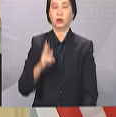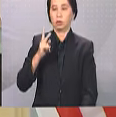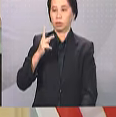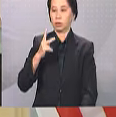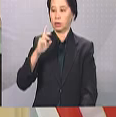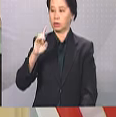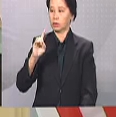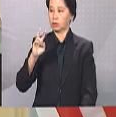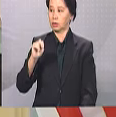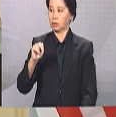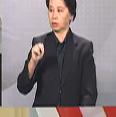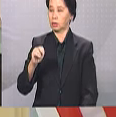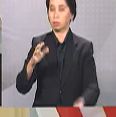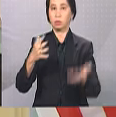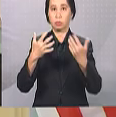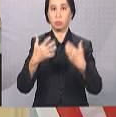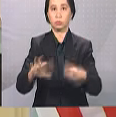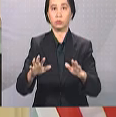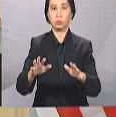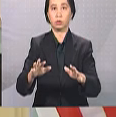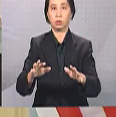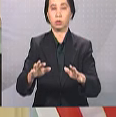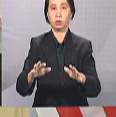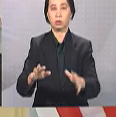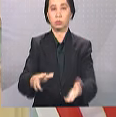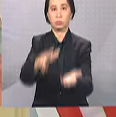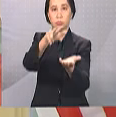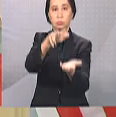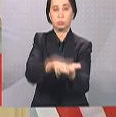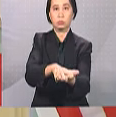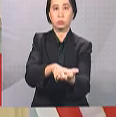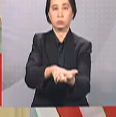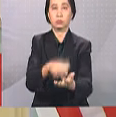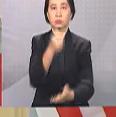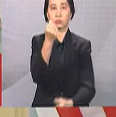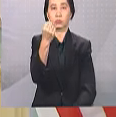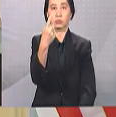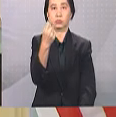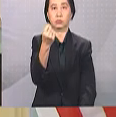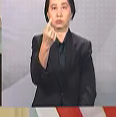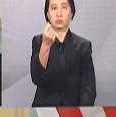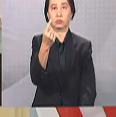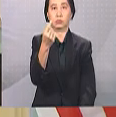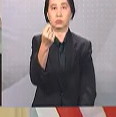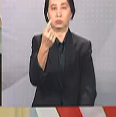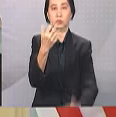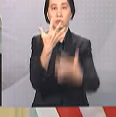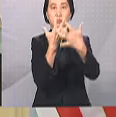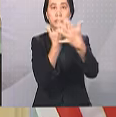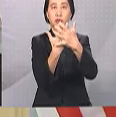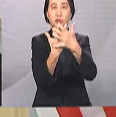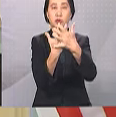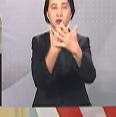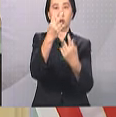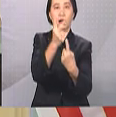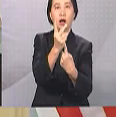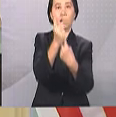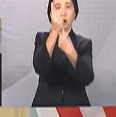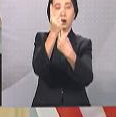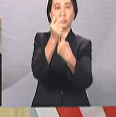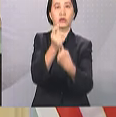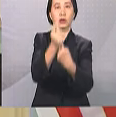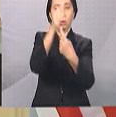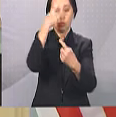telah Kementerian Dalam Negeri telah mewartakan 11 penjara khas untuk